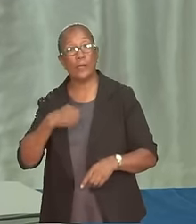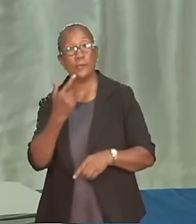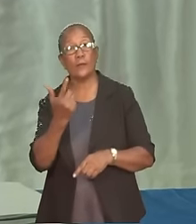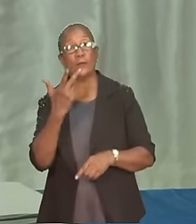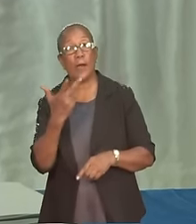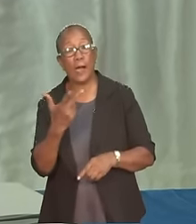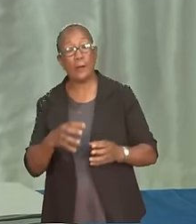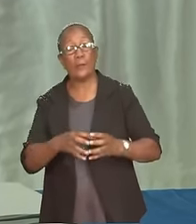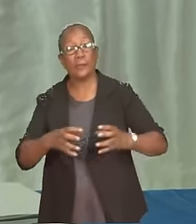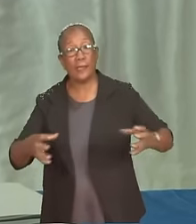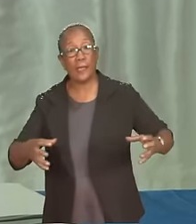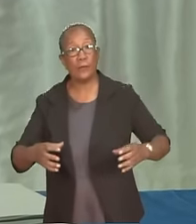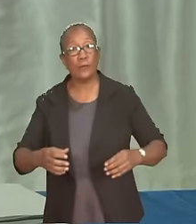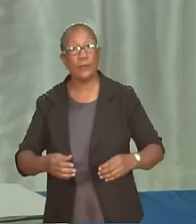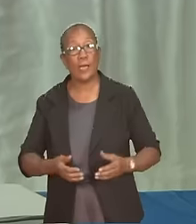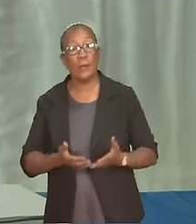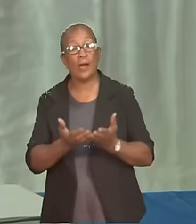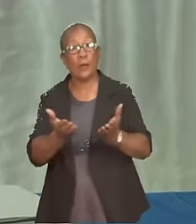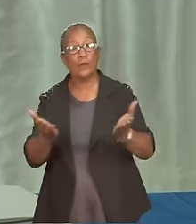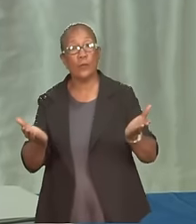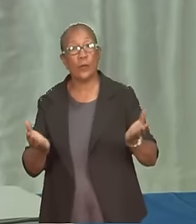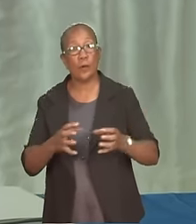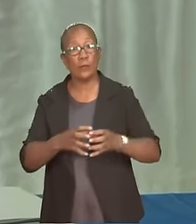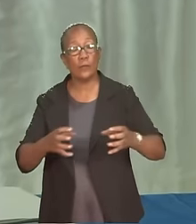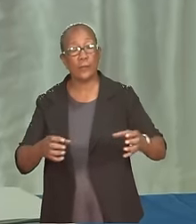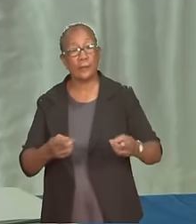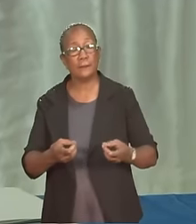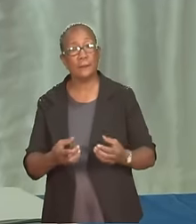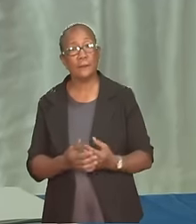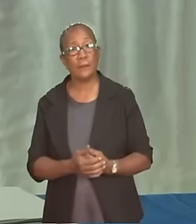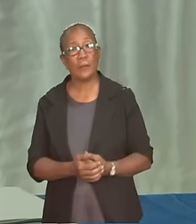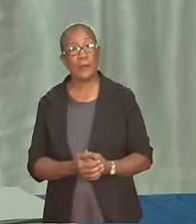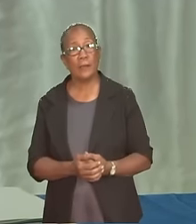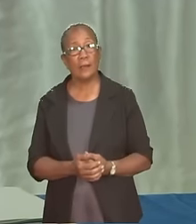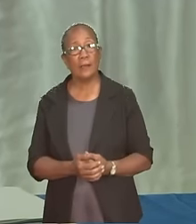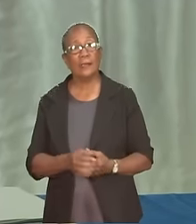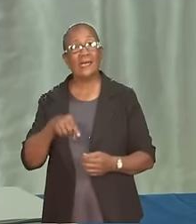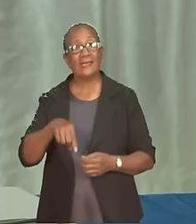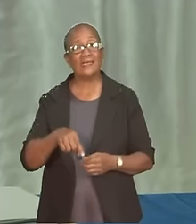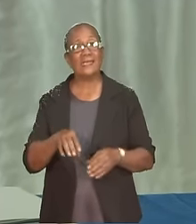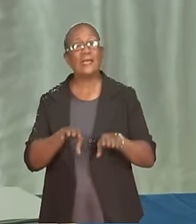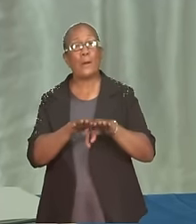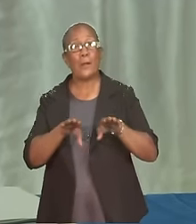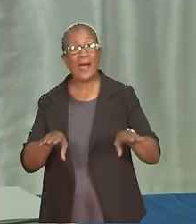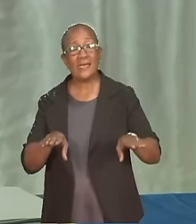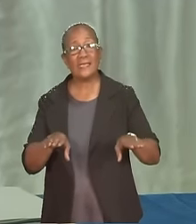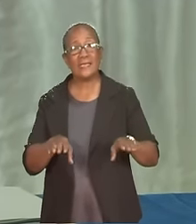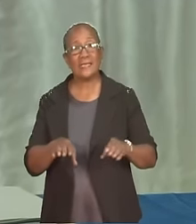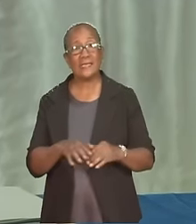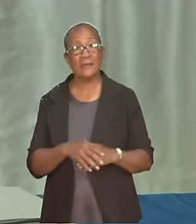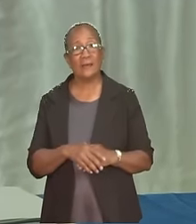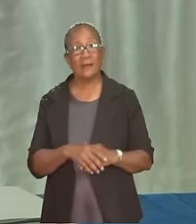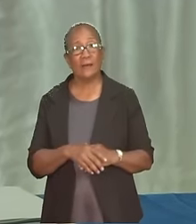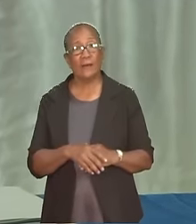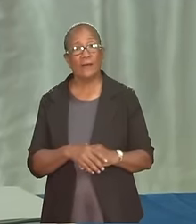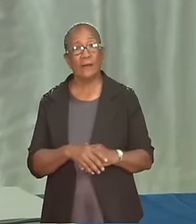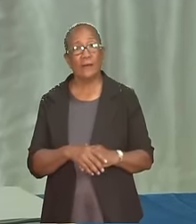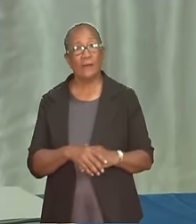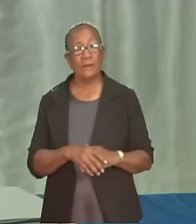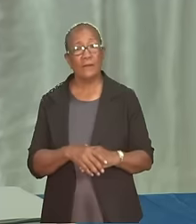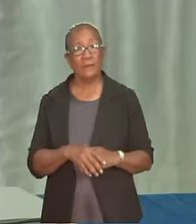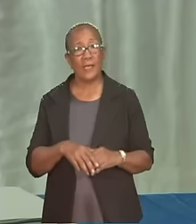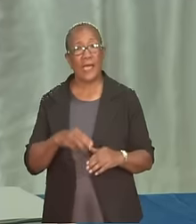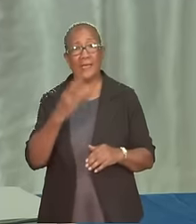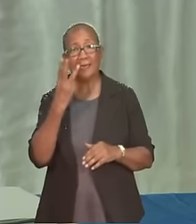7 of 8 bedrijven die zich aangemeld hebben voor exploitatie van bauxietindustrie. Nu zijn ze in de fase van expression of proposals.